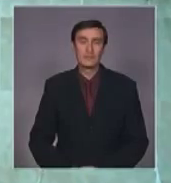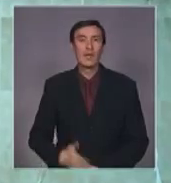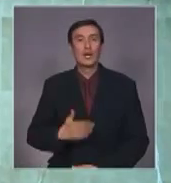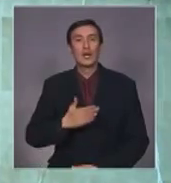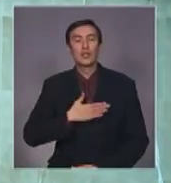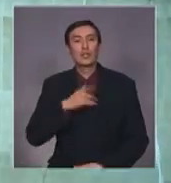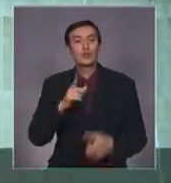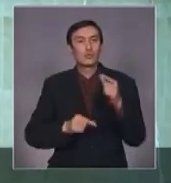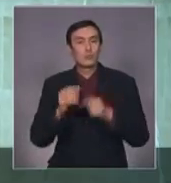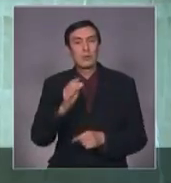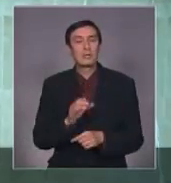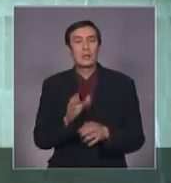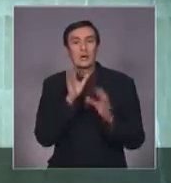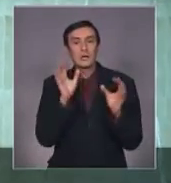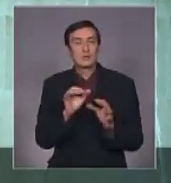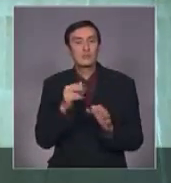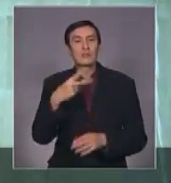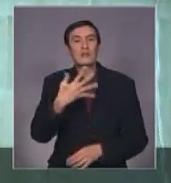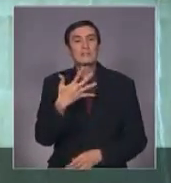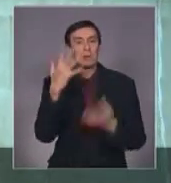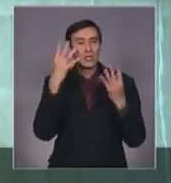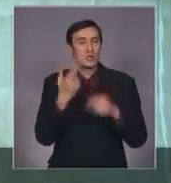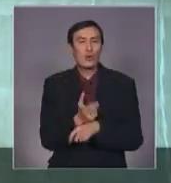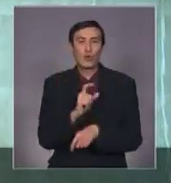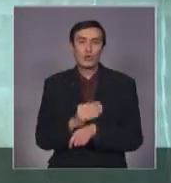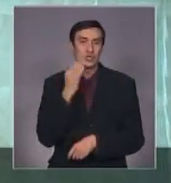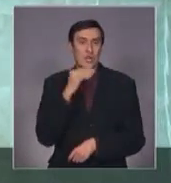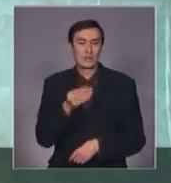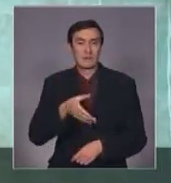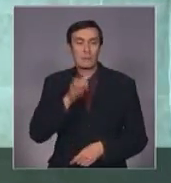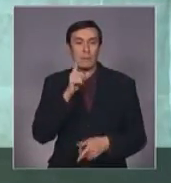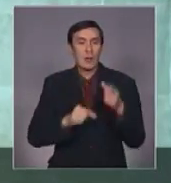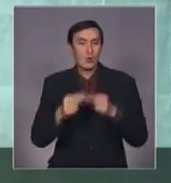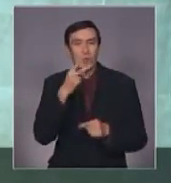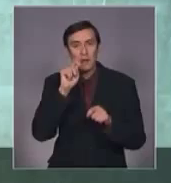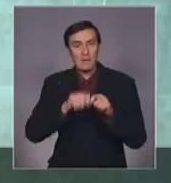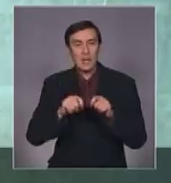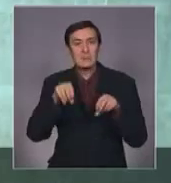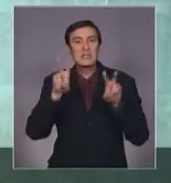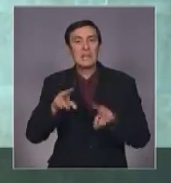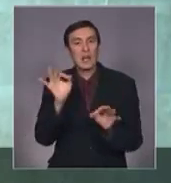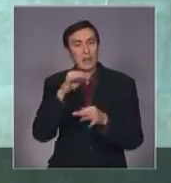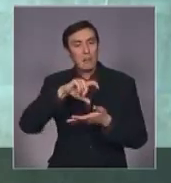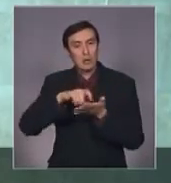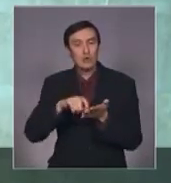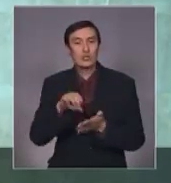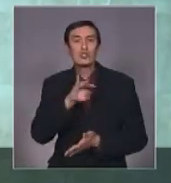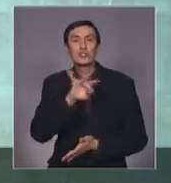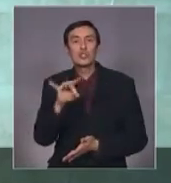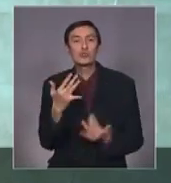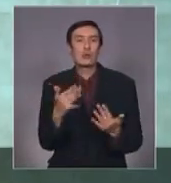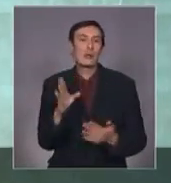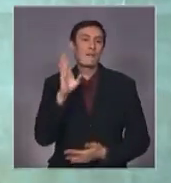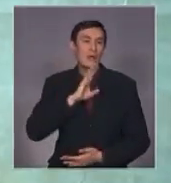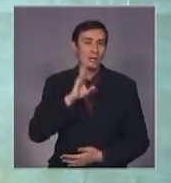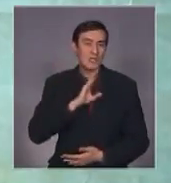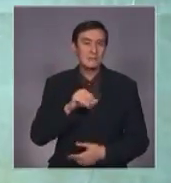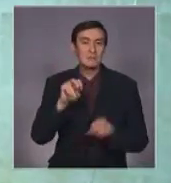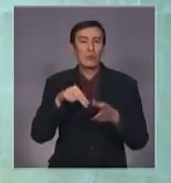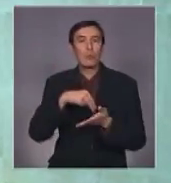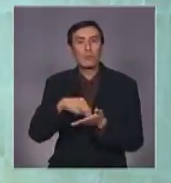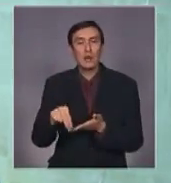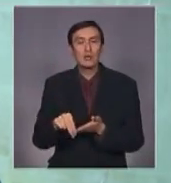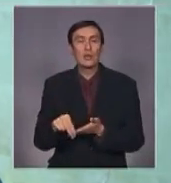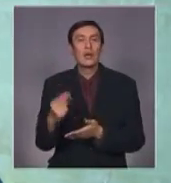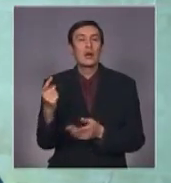Наш шубат может храниться до 25 дней. Очень качественный продукт. Молоко мы проверяем в лаборатории, сколько жирности в нем и воды. Продукцию закупают